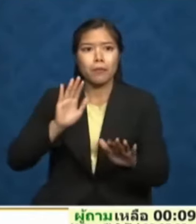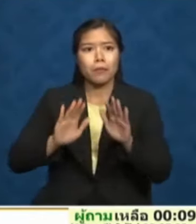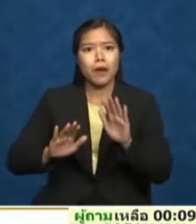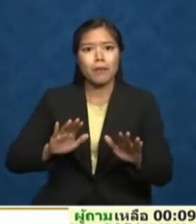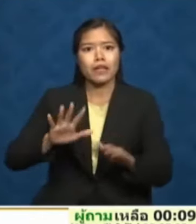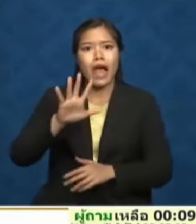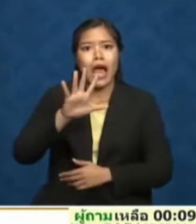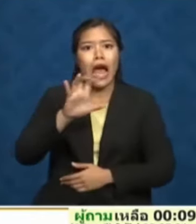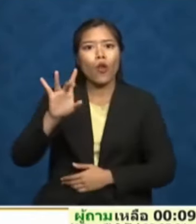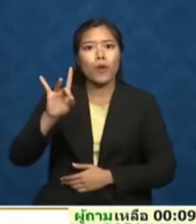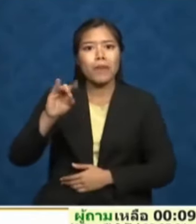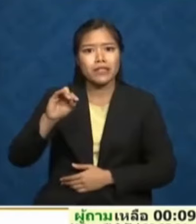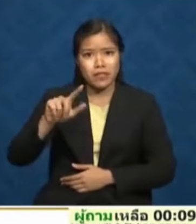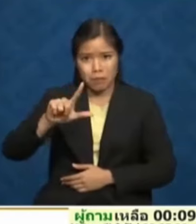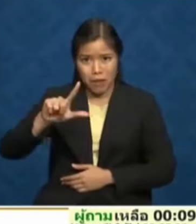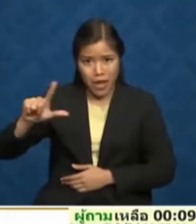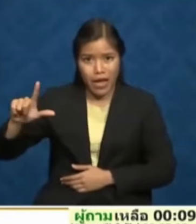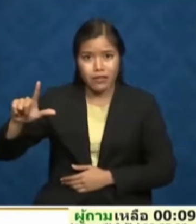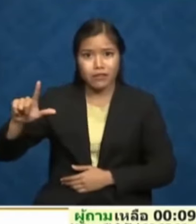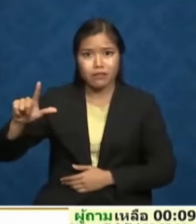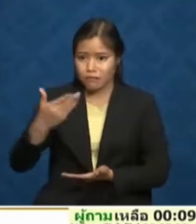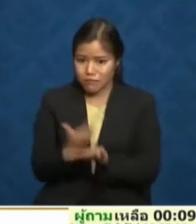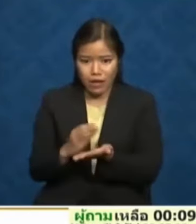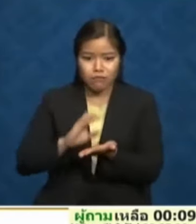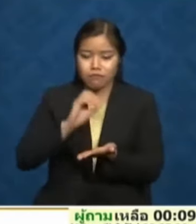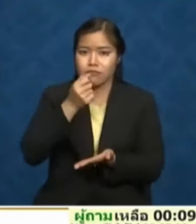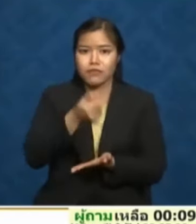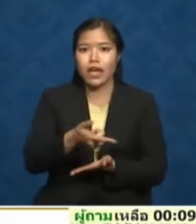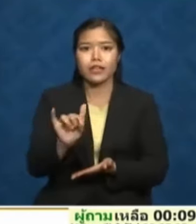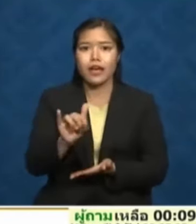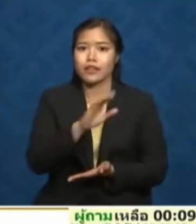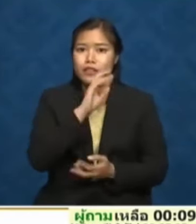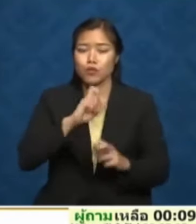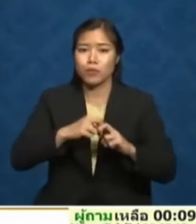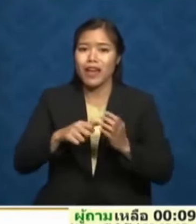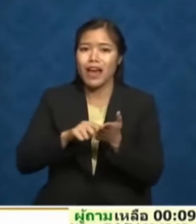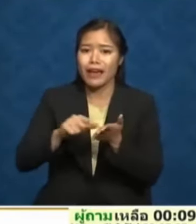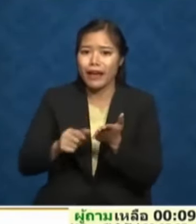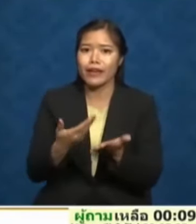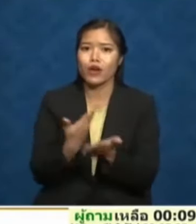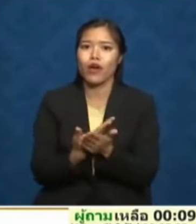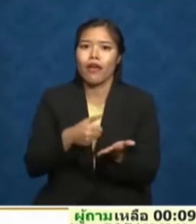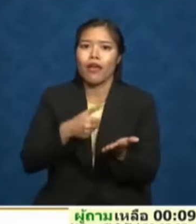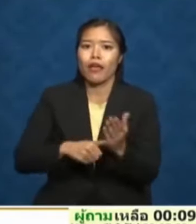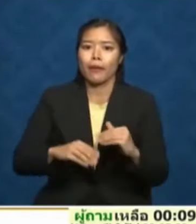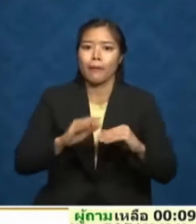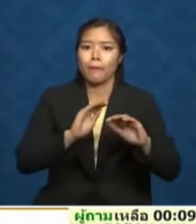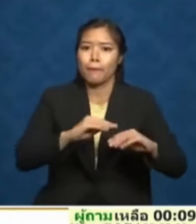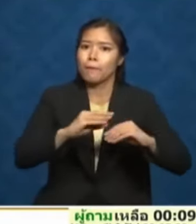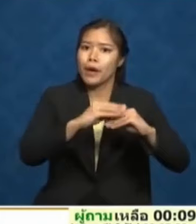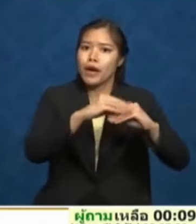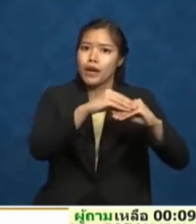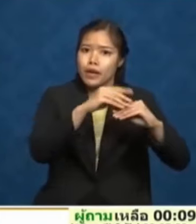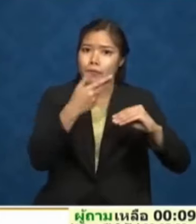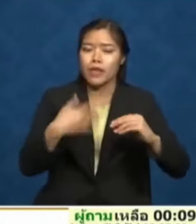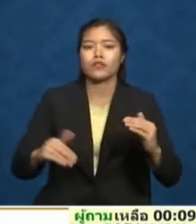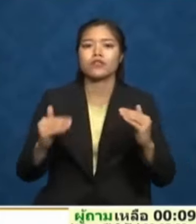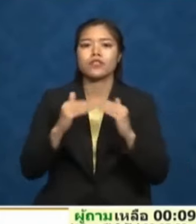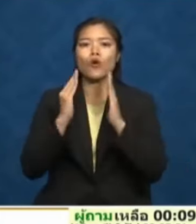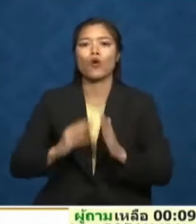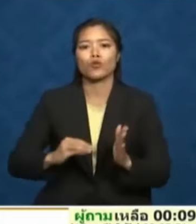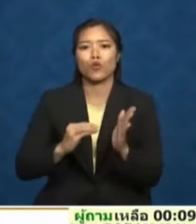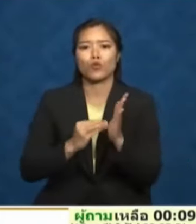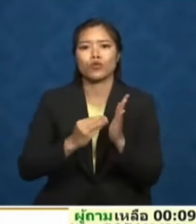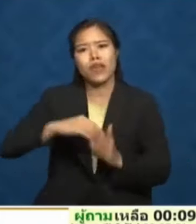580ล้านบาทค่ะและถ้าไม่แก้ไขค่ะก็จะพอกพูนหนี้ไปเรื่อยๆสิทธิในการรักษาพยาบาลของคน